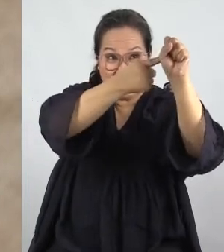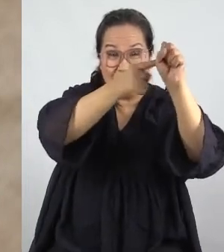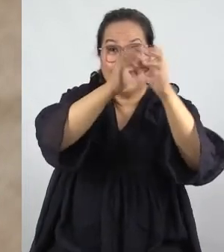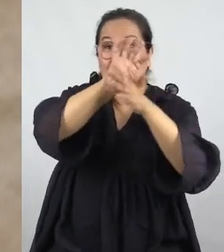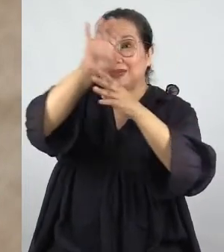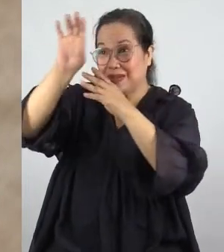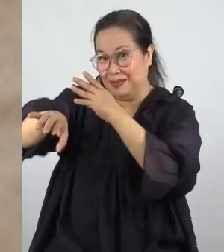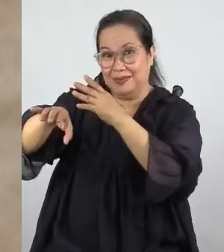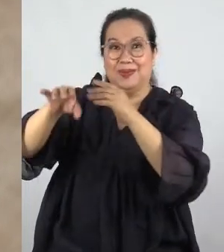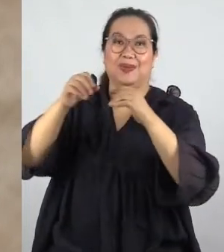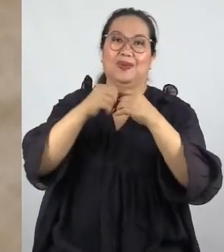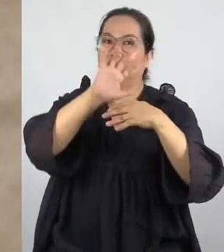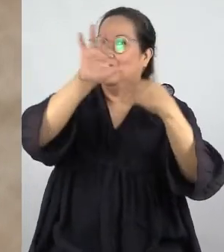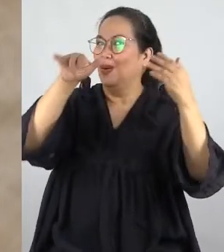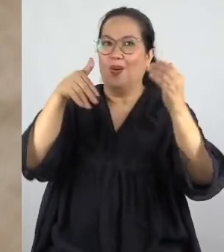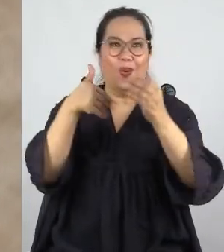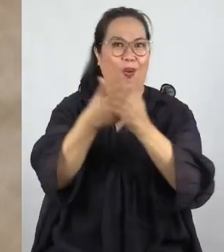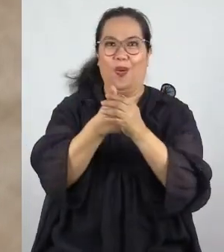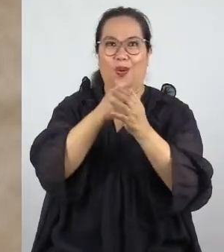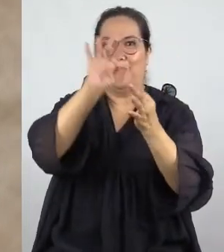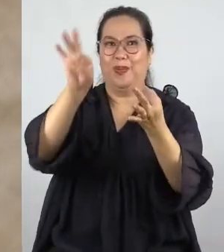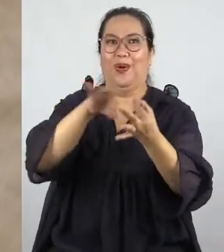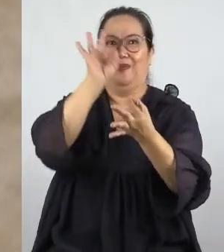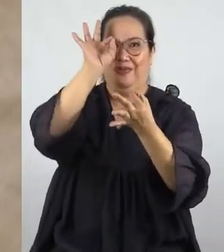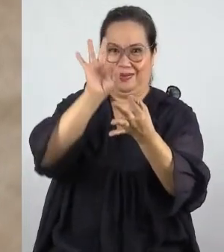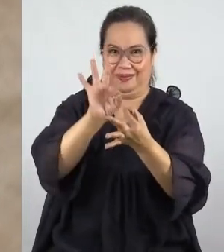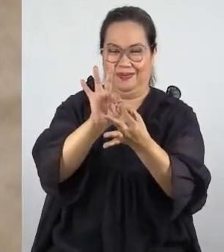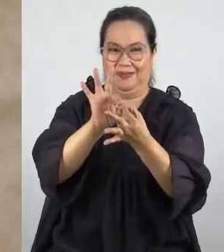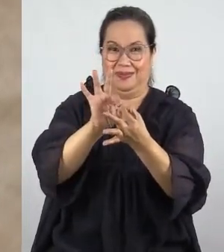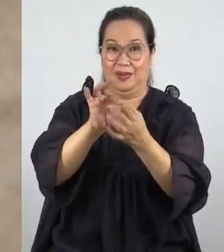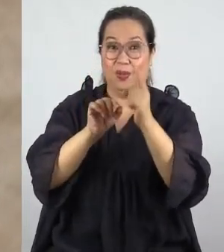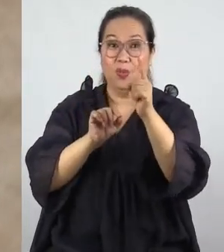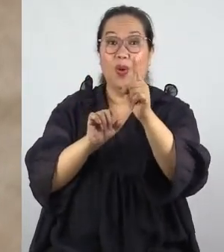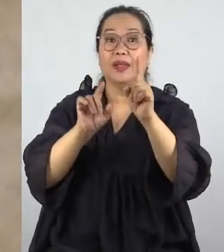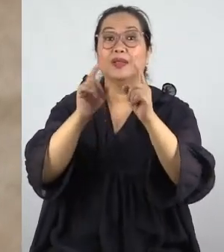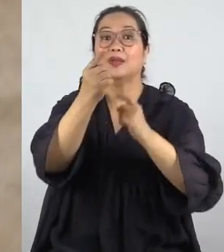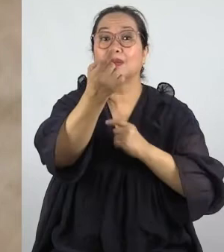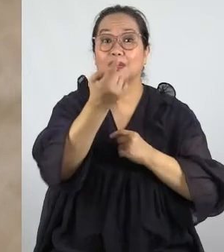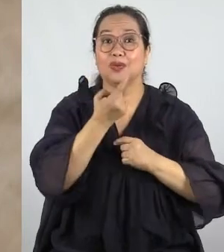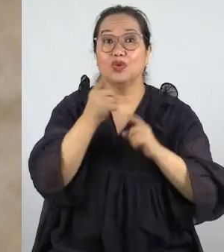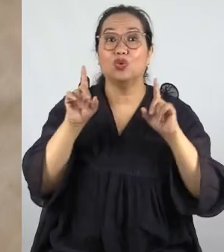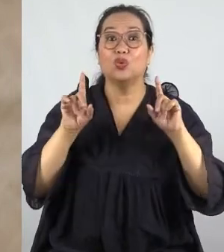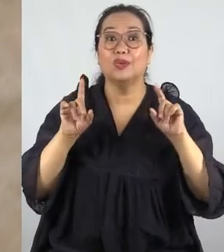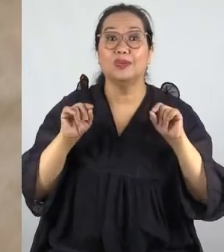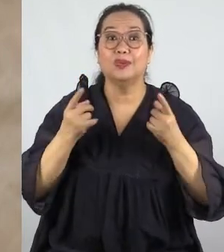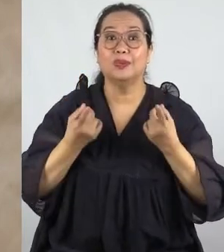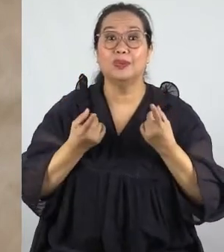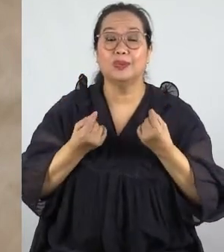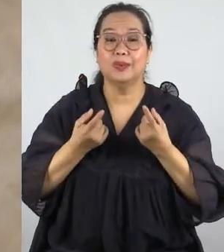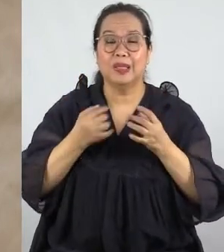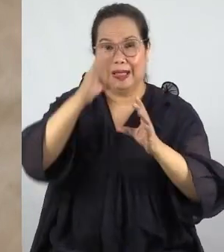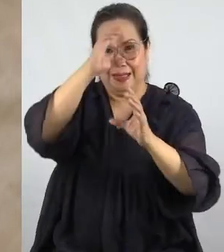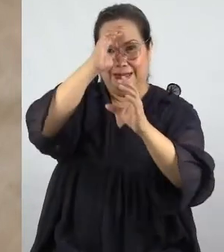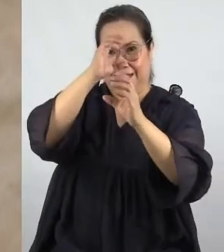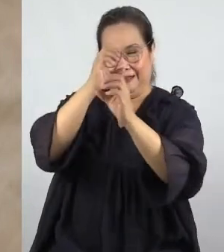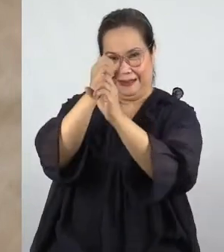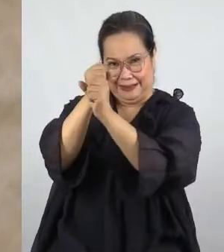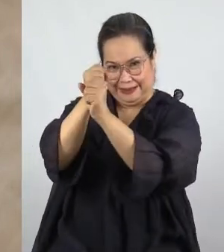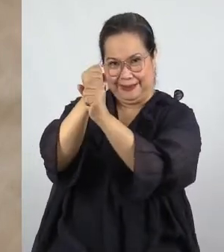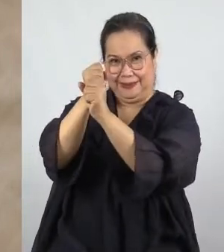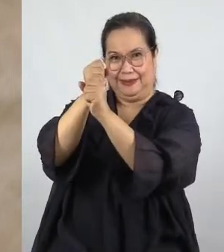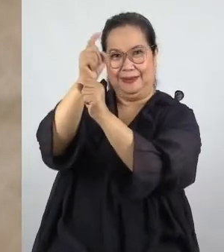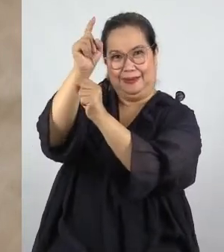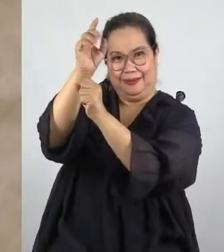siya ang magkukumpleto. Ang kailangan lang natin gawin ay manalig sa Kanya.